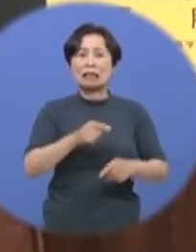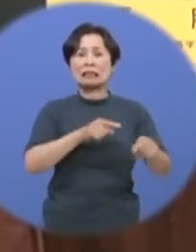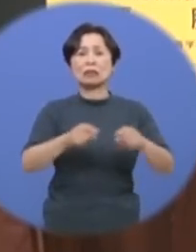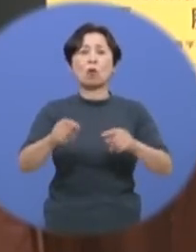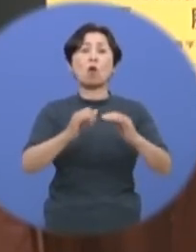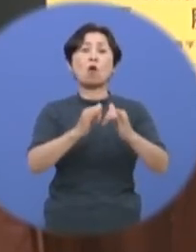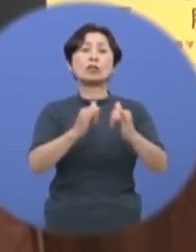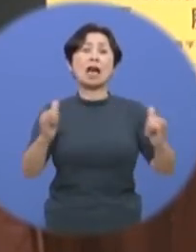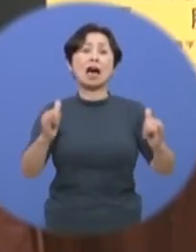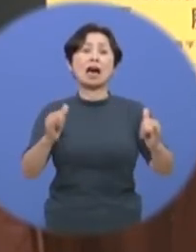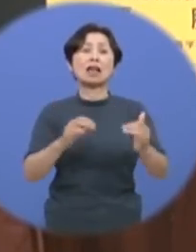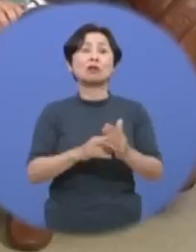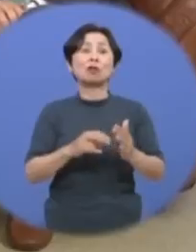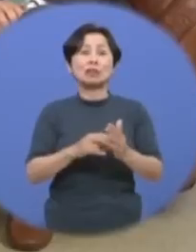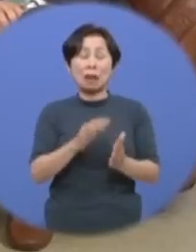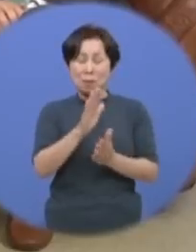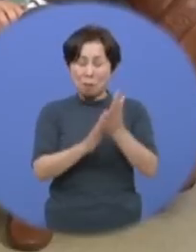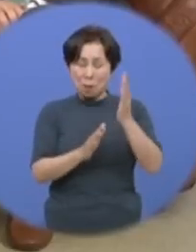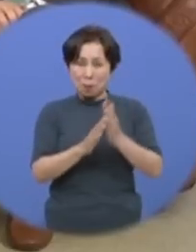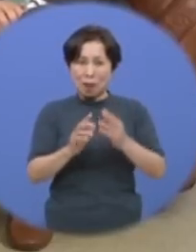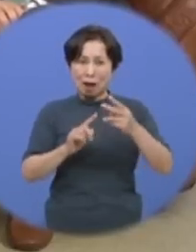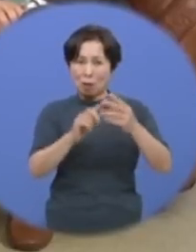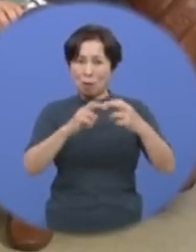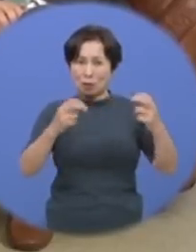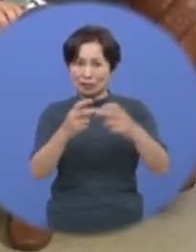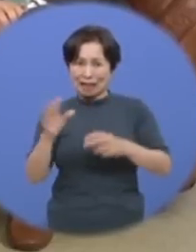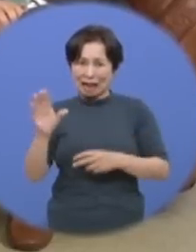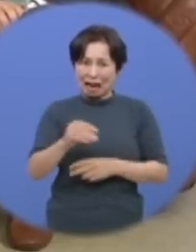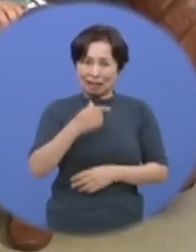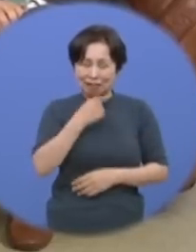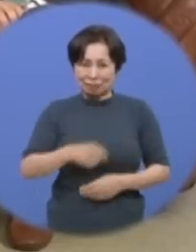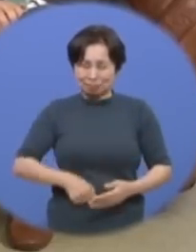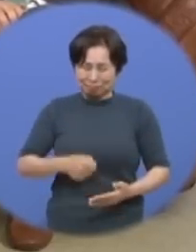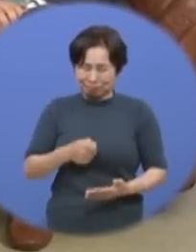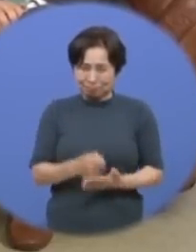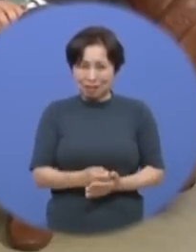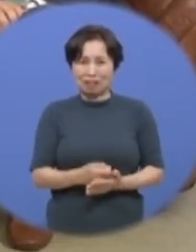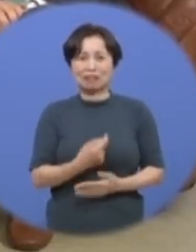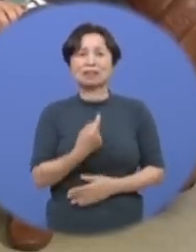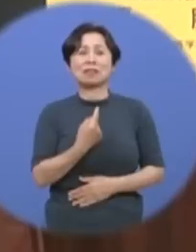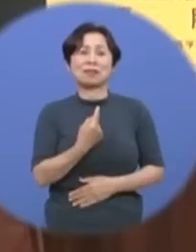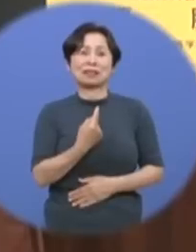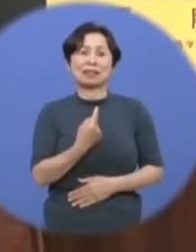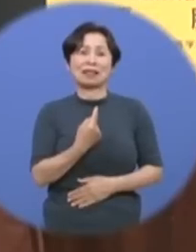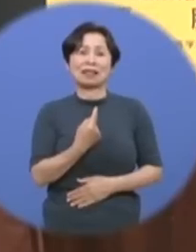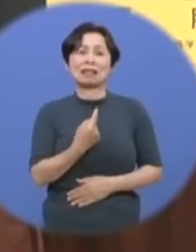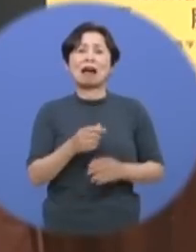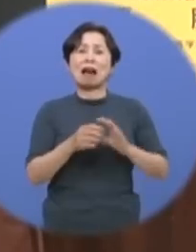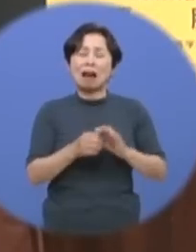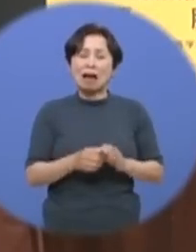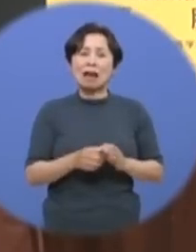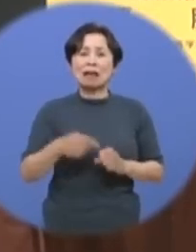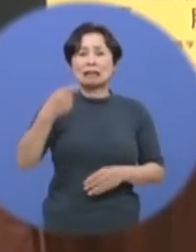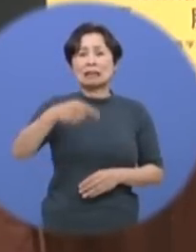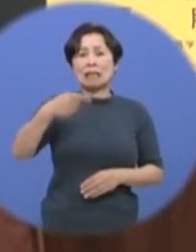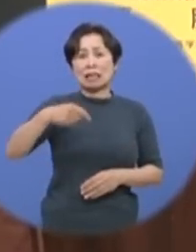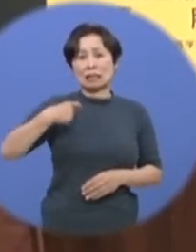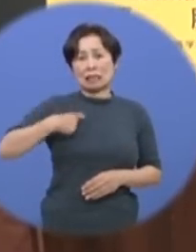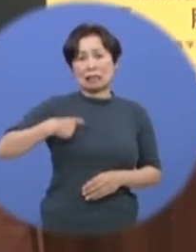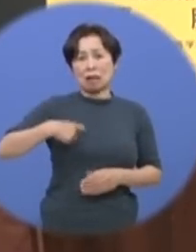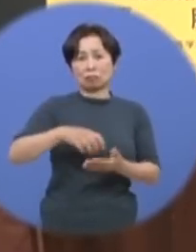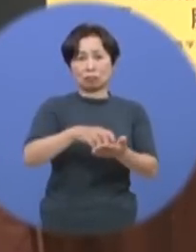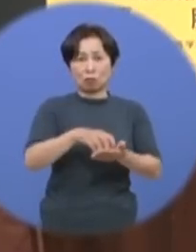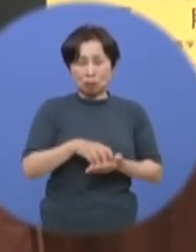ていうそれはもう心の中で決めてましたねを一時2敗でそのためにが教授の免除をとって